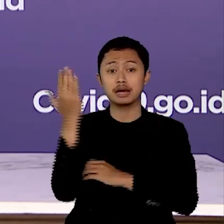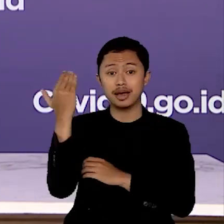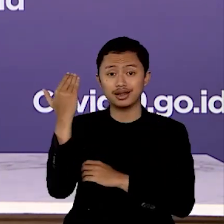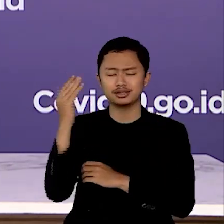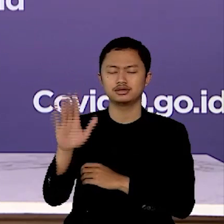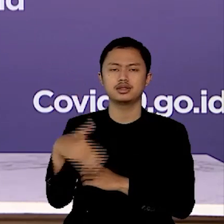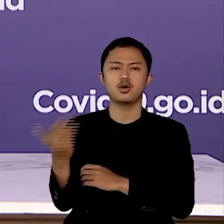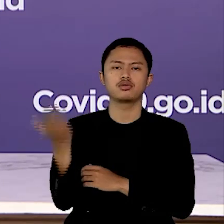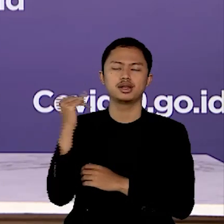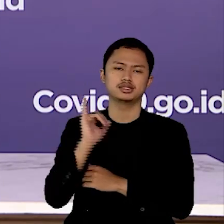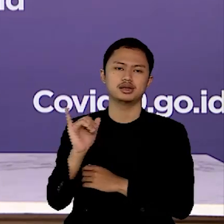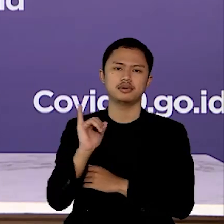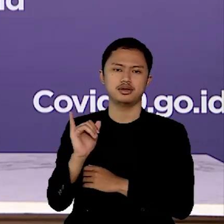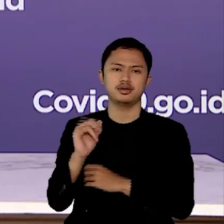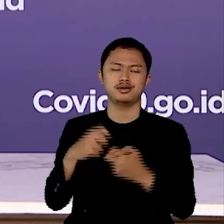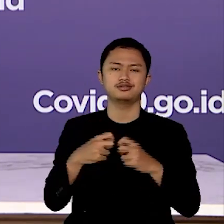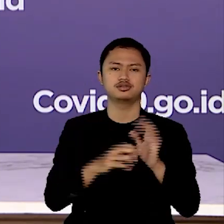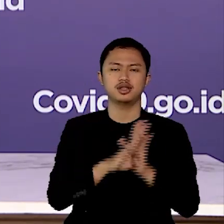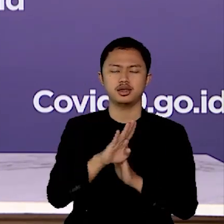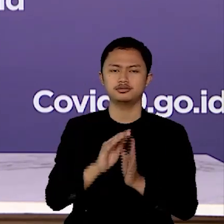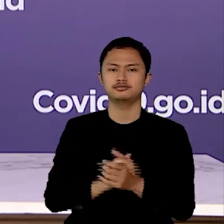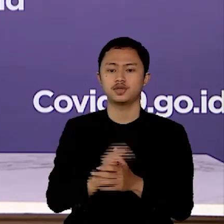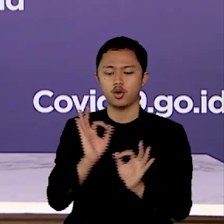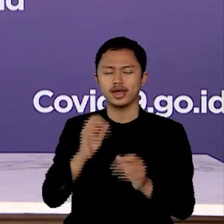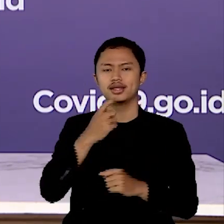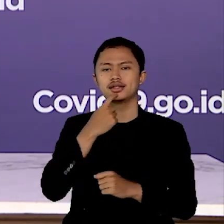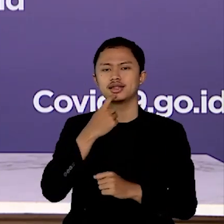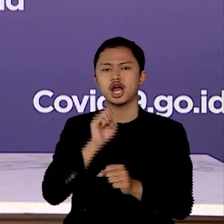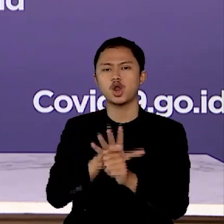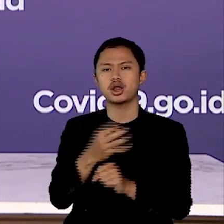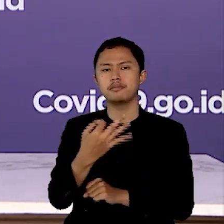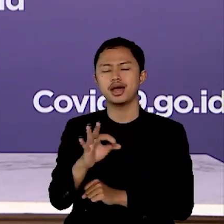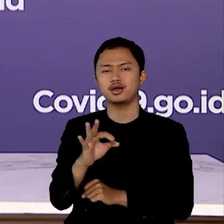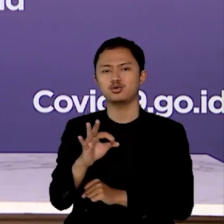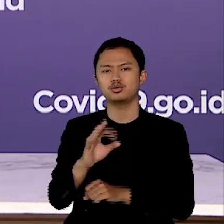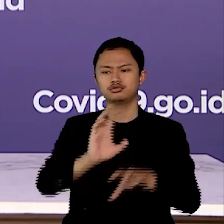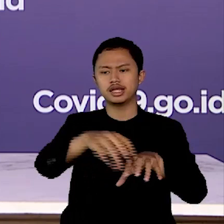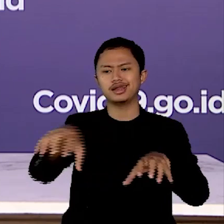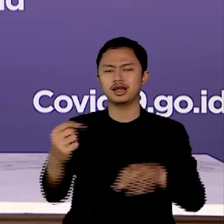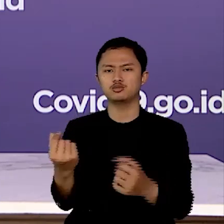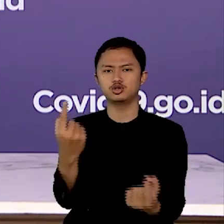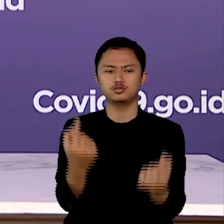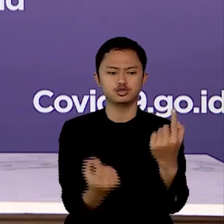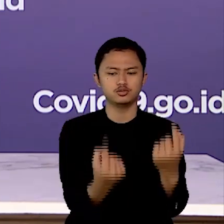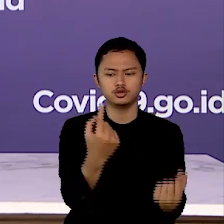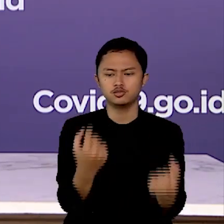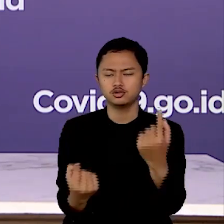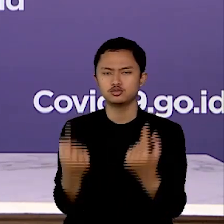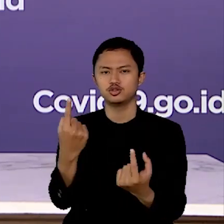juga melakukan seperti itu mengenai adanya varian-varian baru yang sudah ditemukan diberbagai daerah